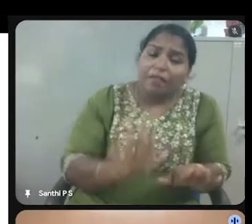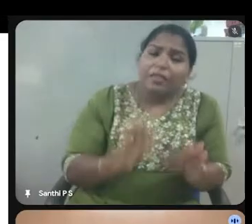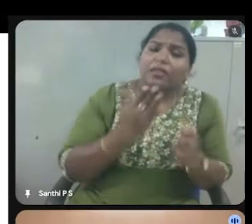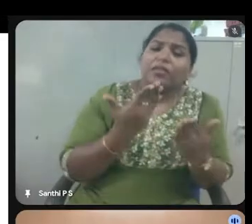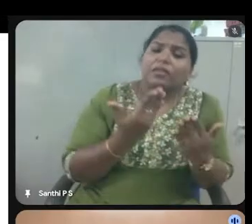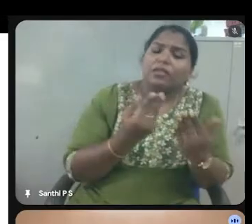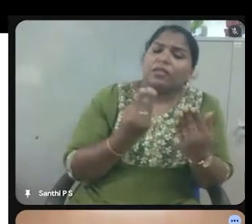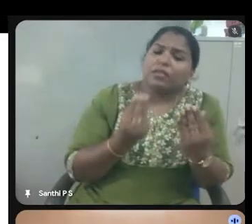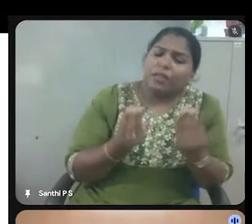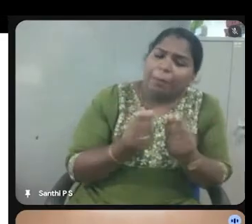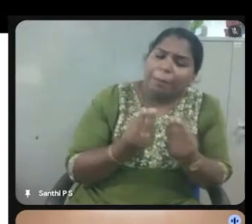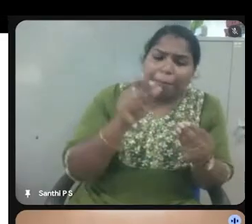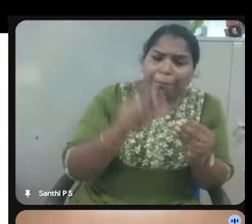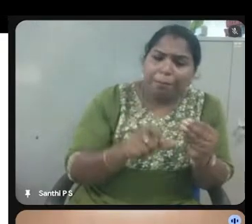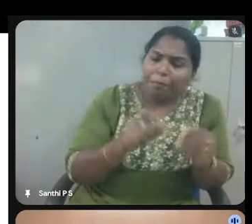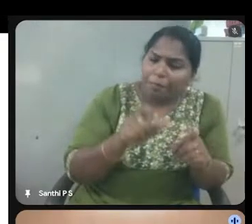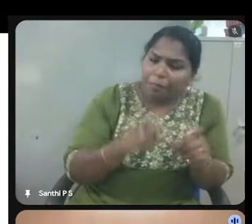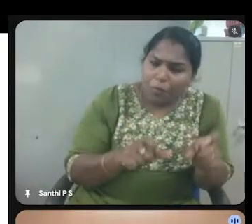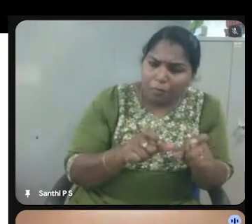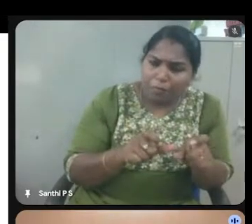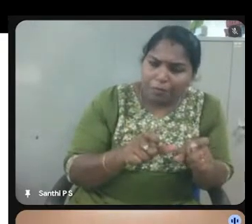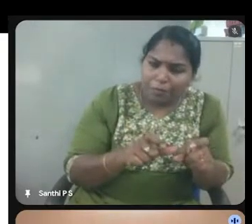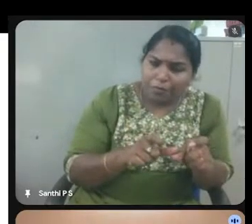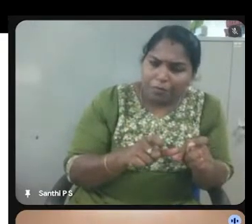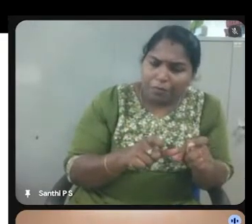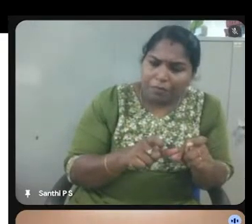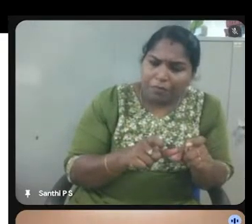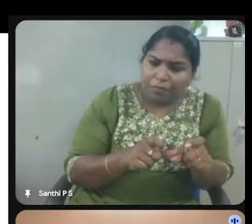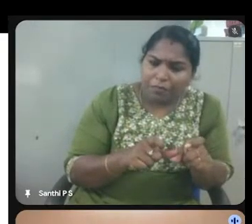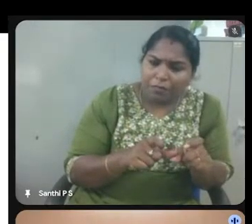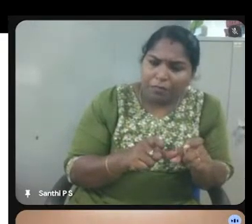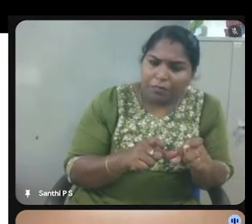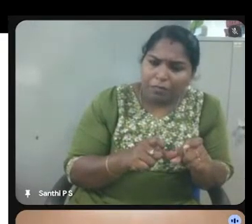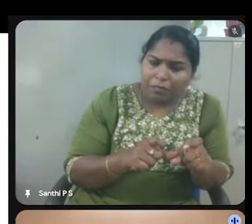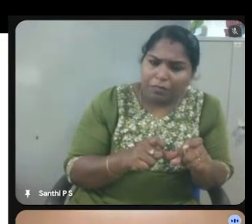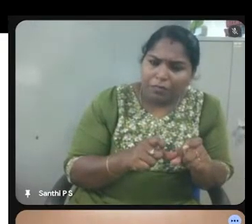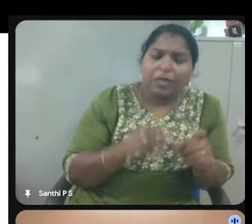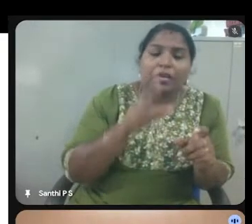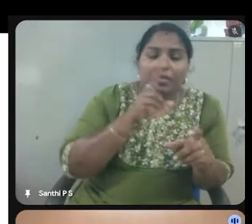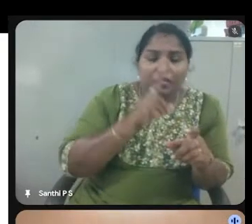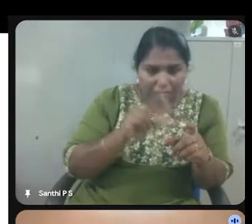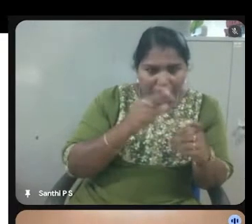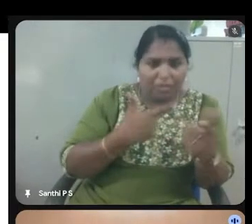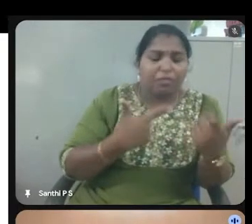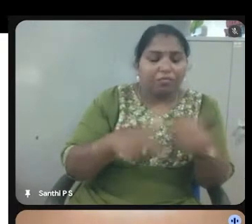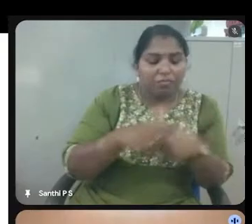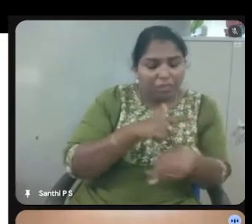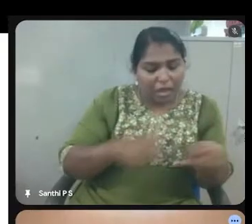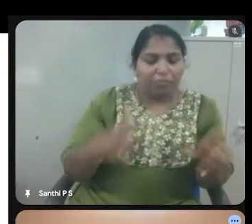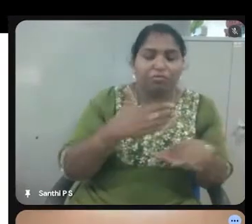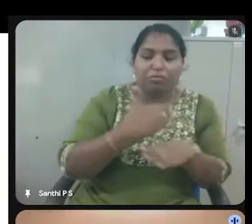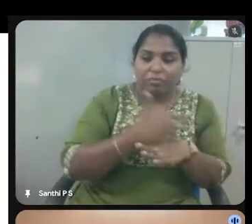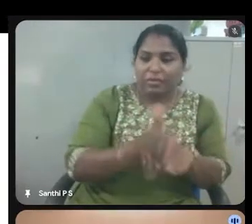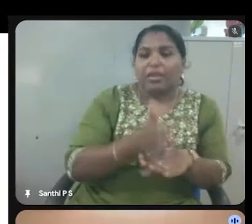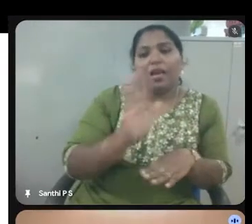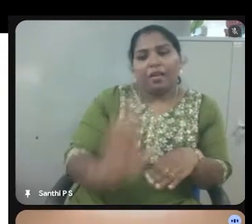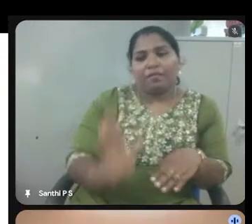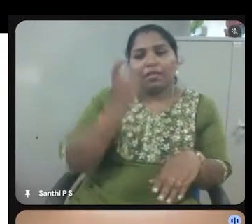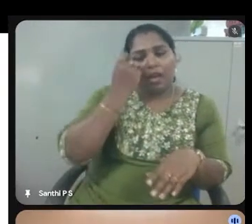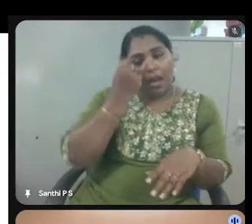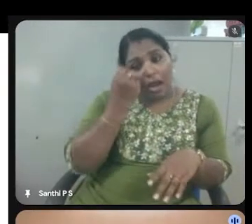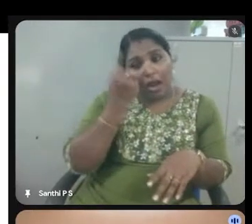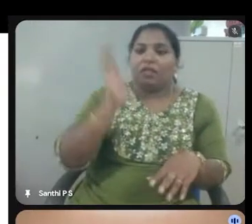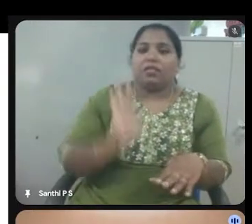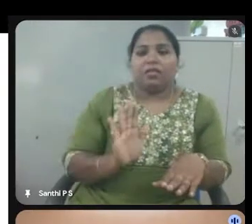ആൾക്കാർ മാത്രമാണ് സ്ക്രീൻ ടൈം കൂടിക്കഴിഞ്ഞാൽ സംസാര ഭാഷാ വികസനത്തിന് ഒരു കാലതാമസം വരാമെന്ന് ചെയ്തത്.